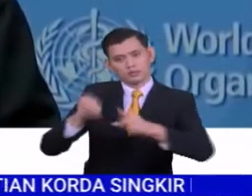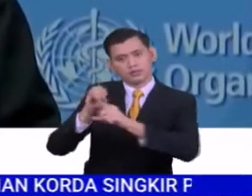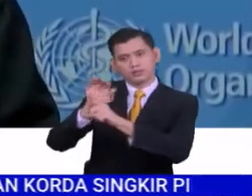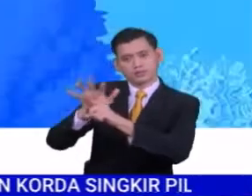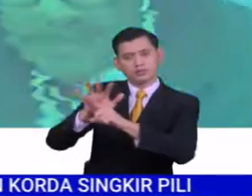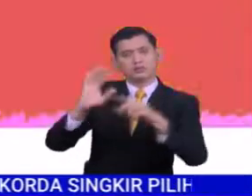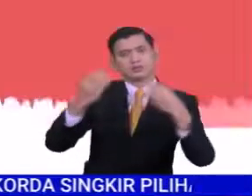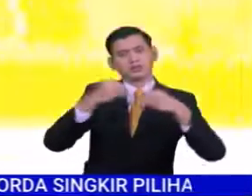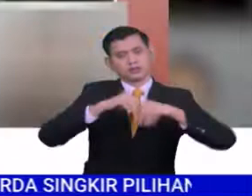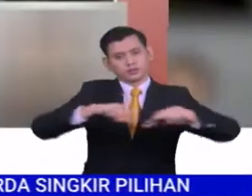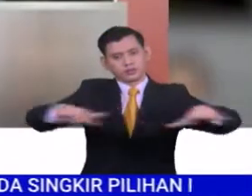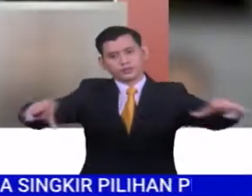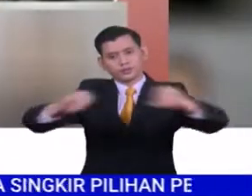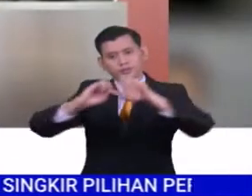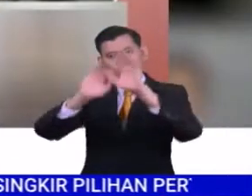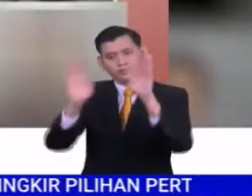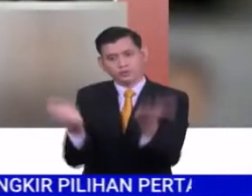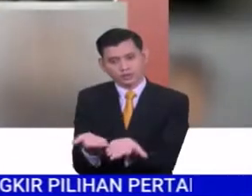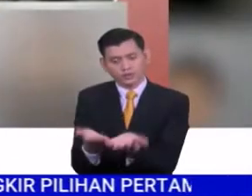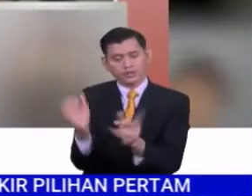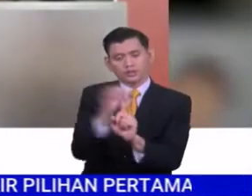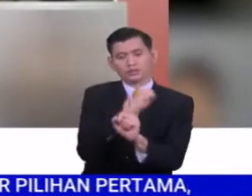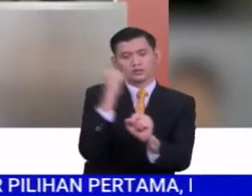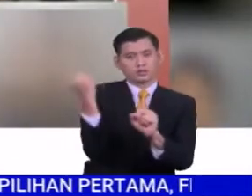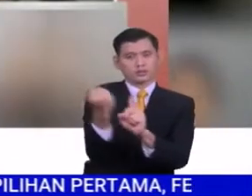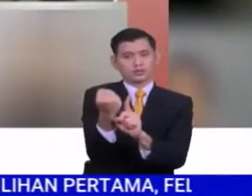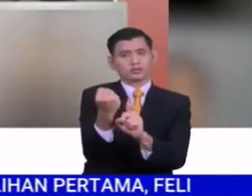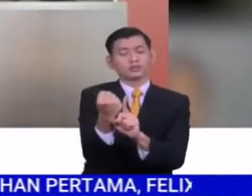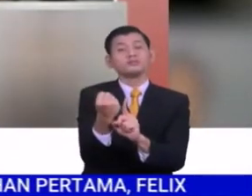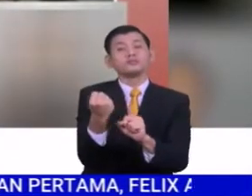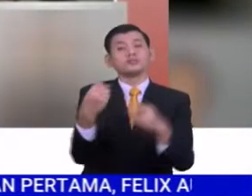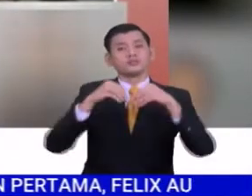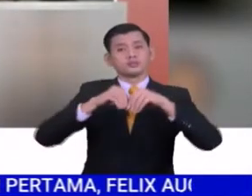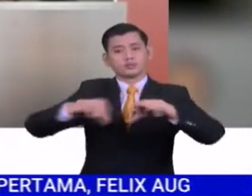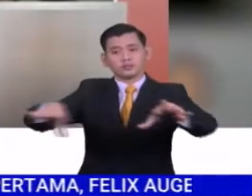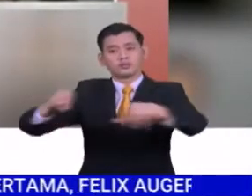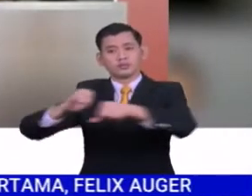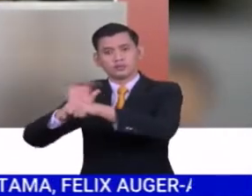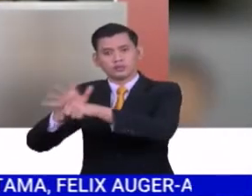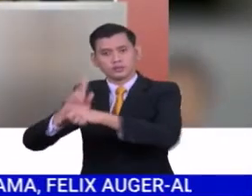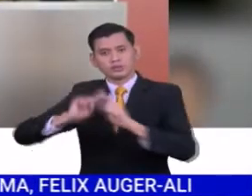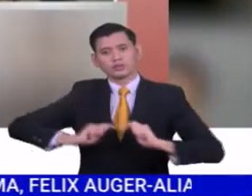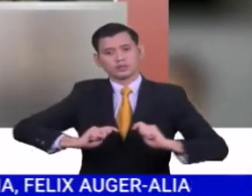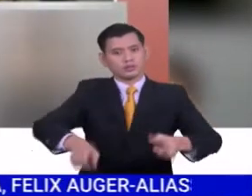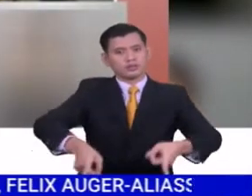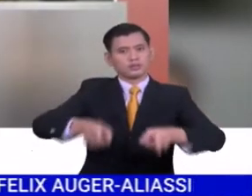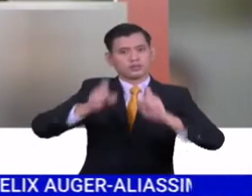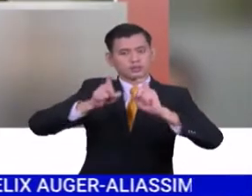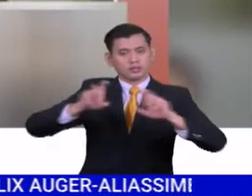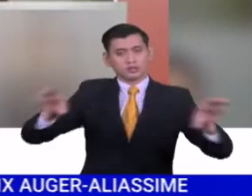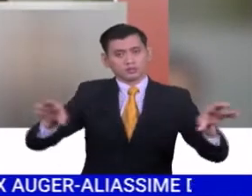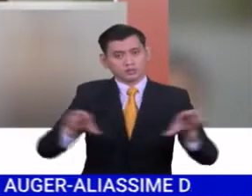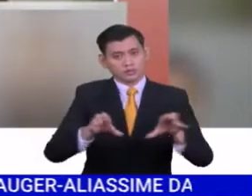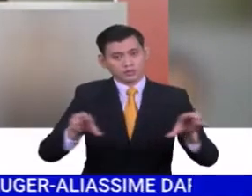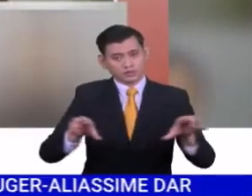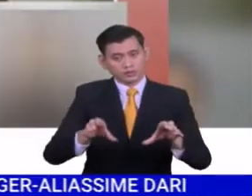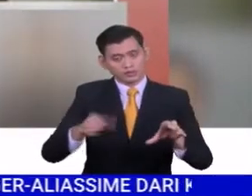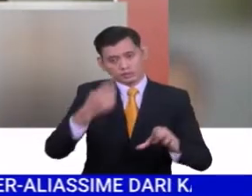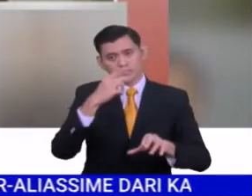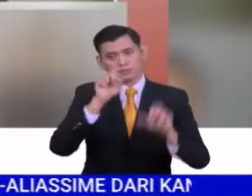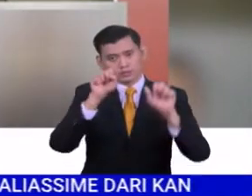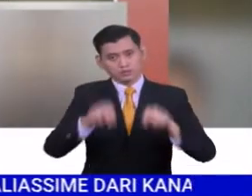a pandemic. Situasi semasa wabak ini memerlukan tindakan drastik diambil